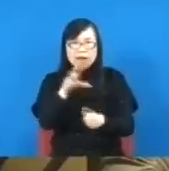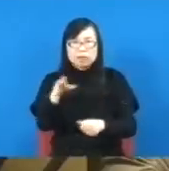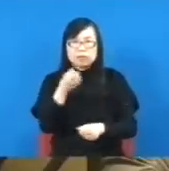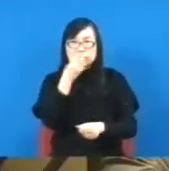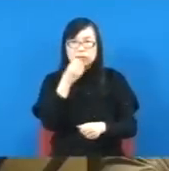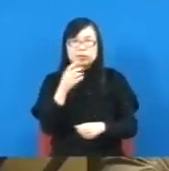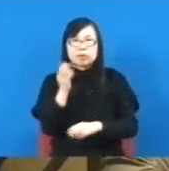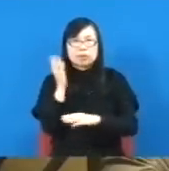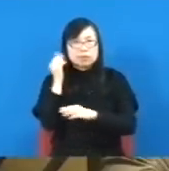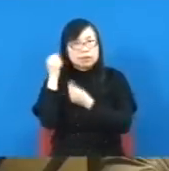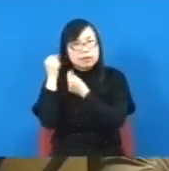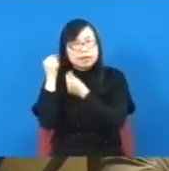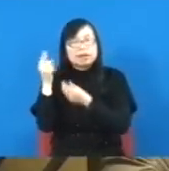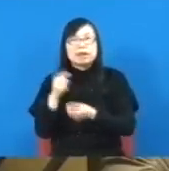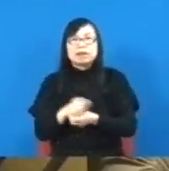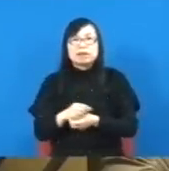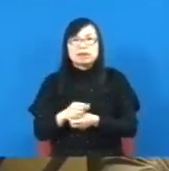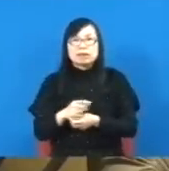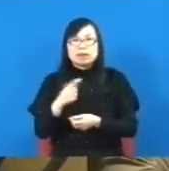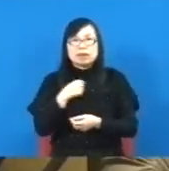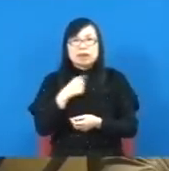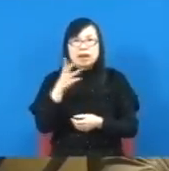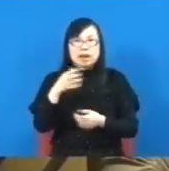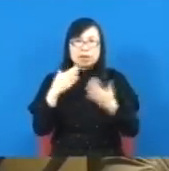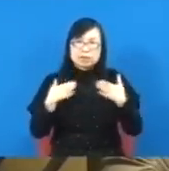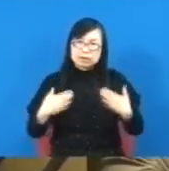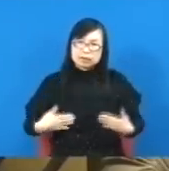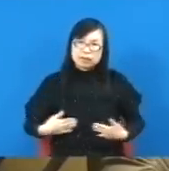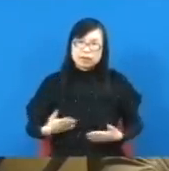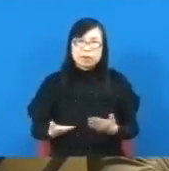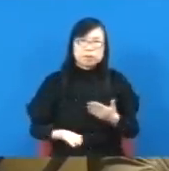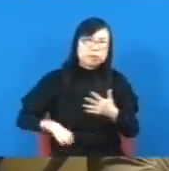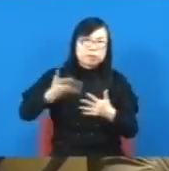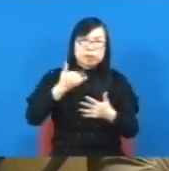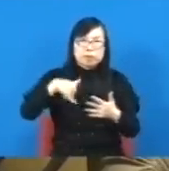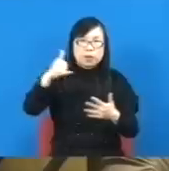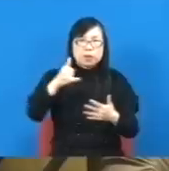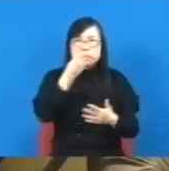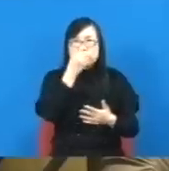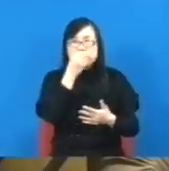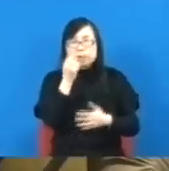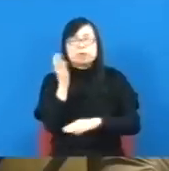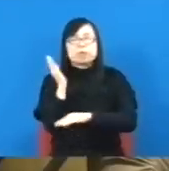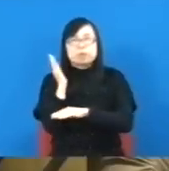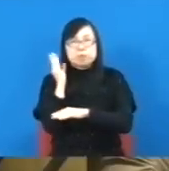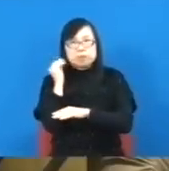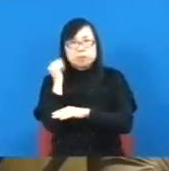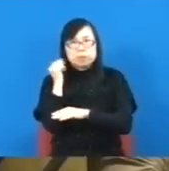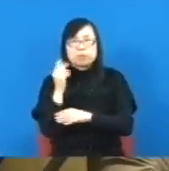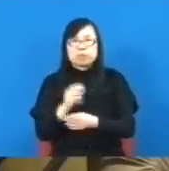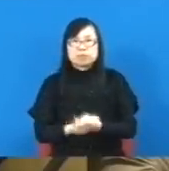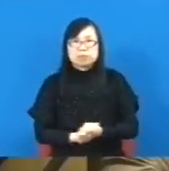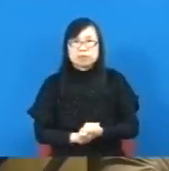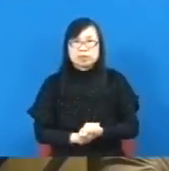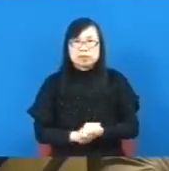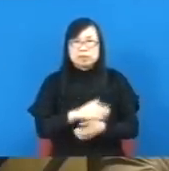覺得以為，哎呀，我又唔同咗身價啦，我又去咗港台講嘢啦咁。 嚇！ 咪點到